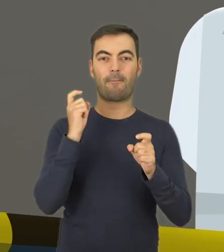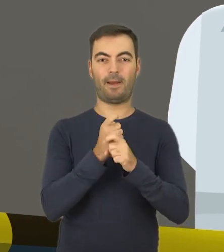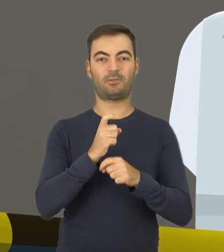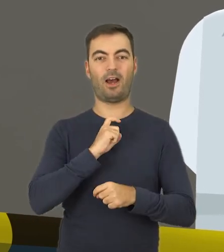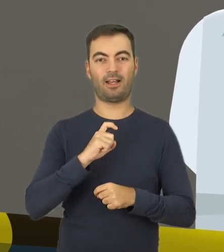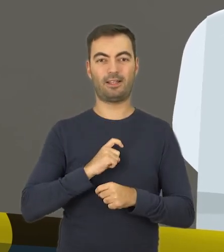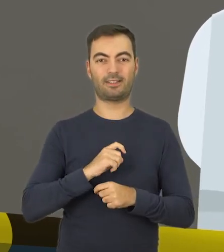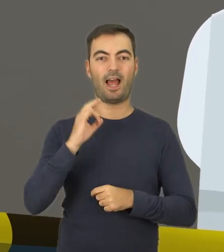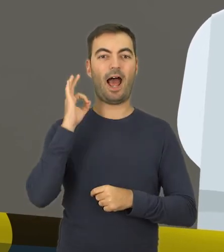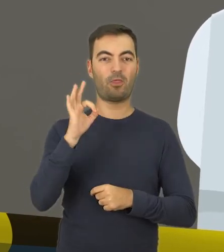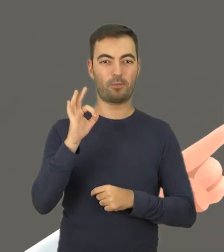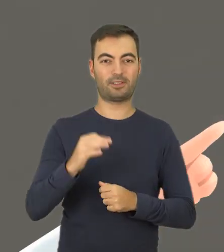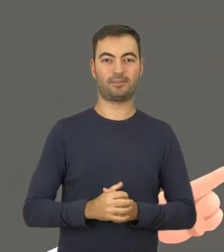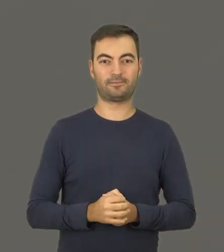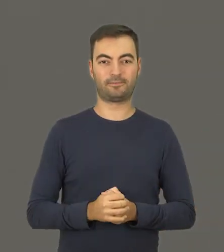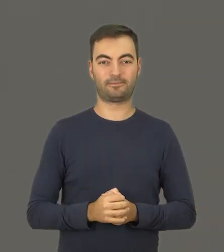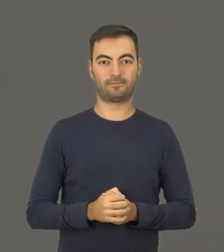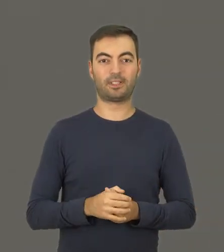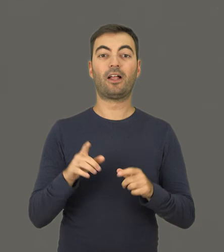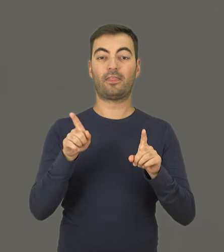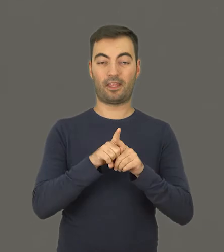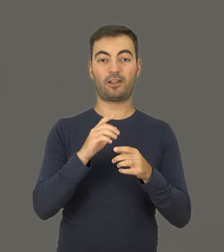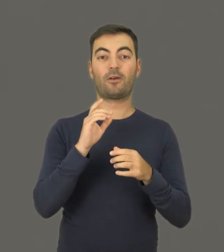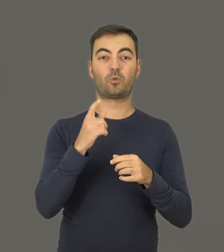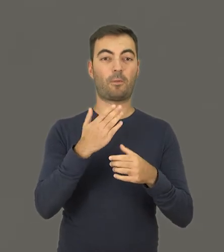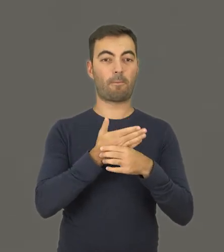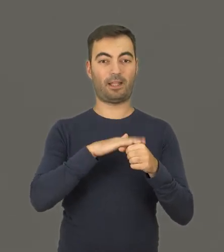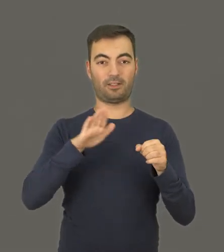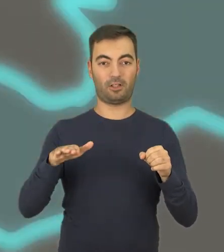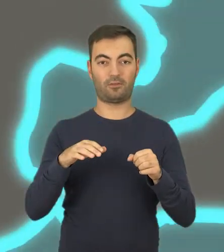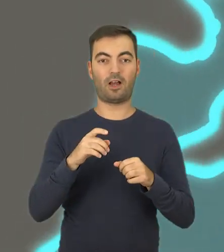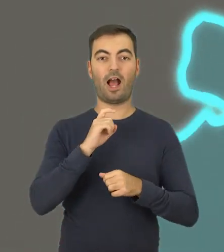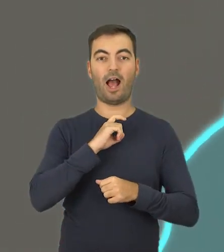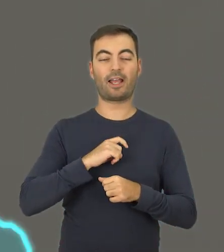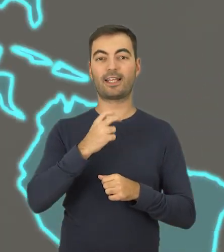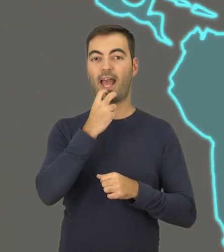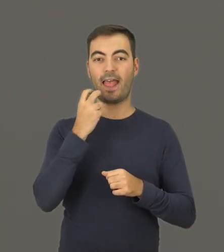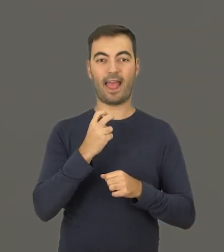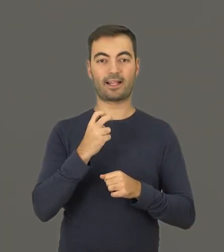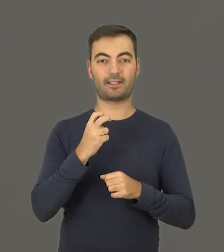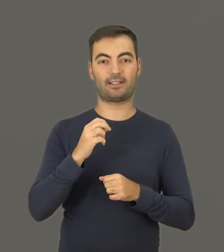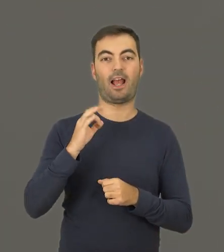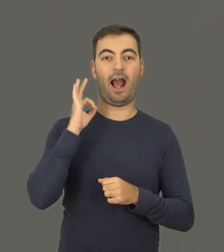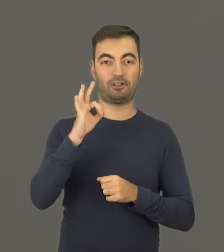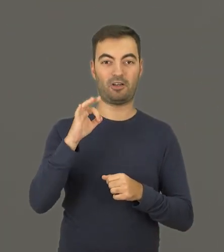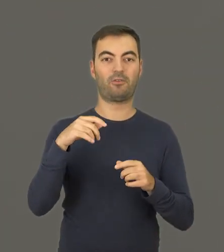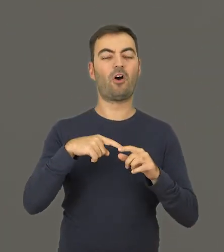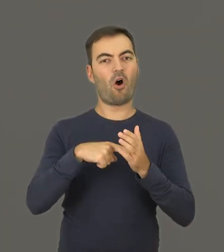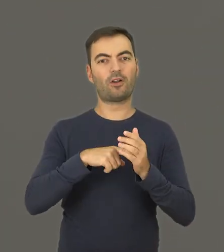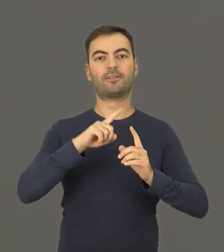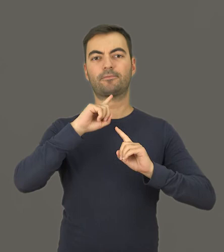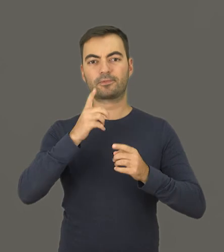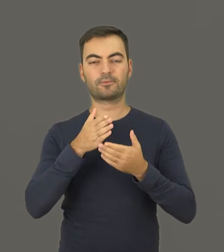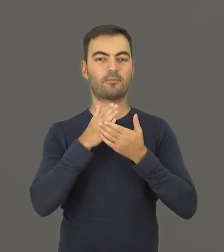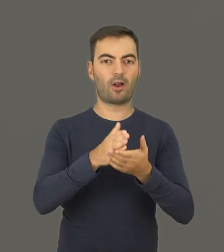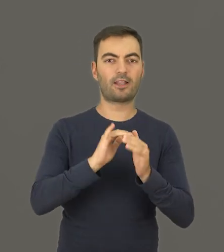Państwowa Agencja Atomistyki. Istnieje też Międzynarodowa Agencja Energii Atomowej, która udziela rad i